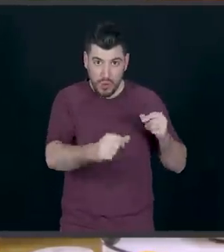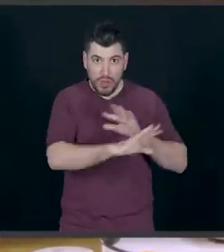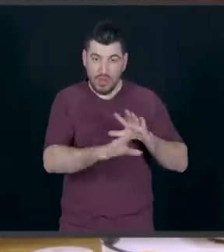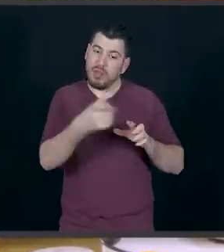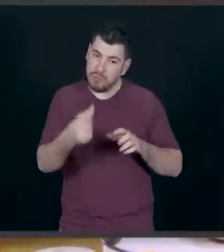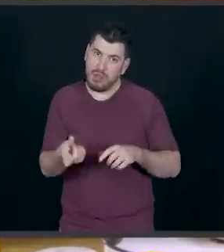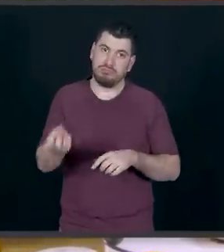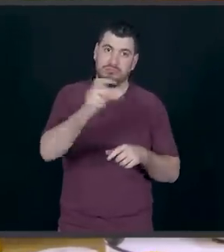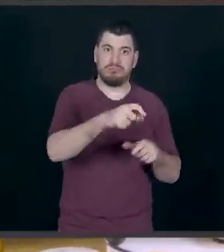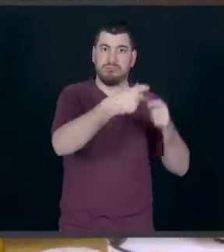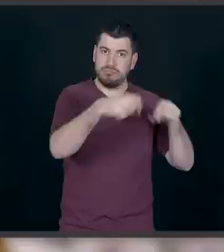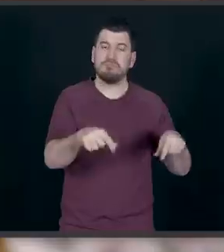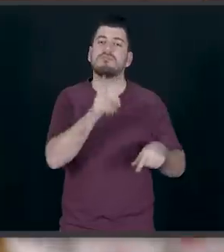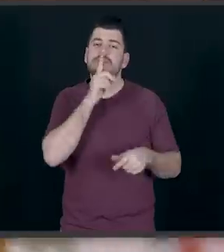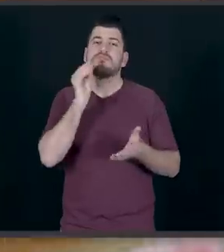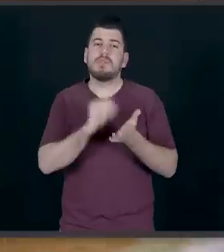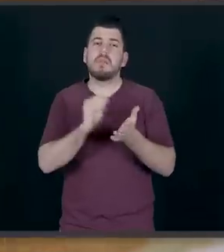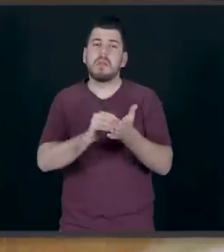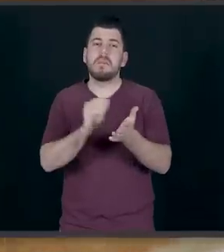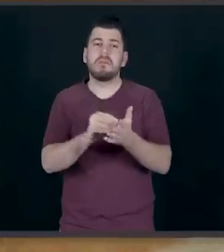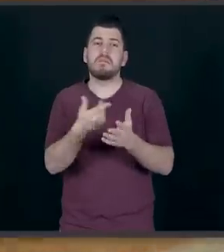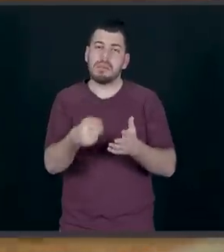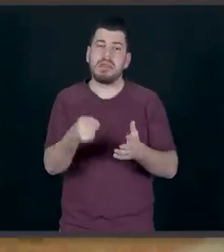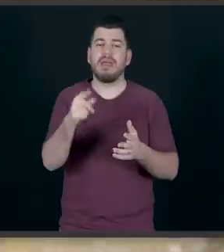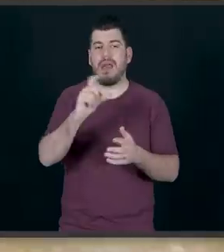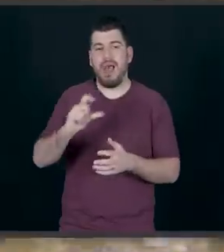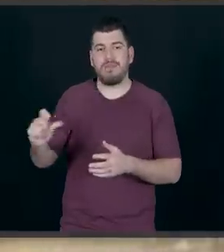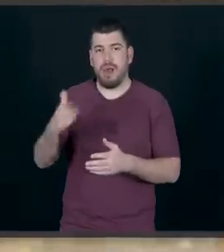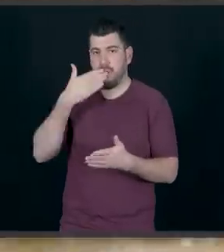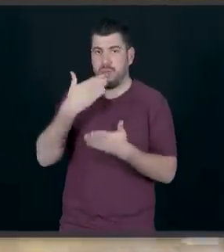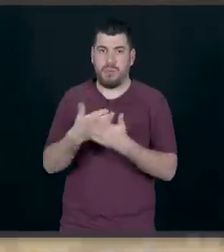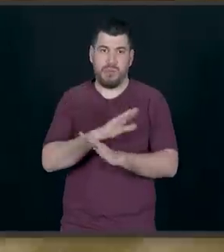Και επαναλαμβάνω ακριβώς την ίδια διαδικασία μέχρι να τελειώσουν τα αυγά.